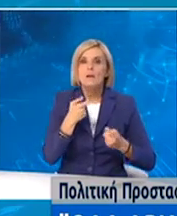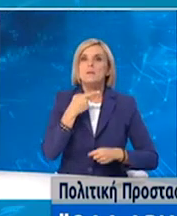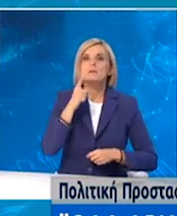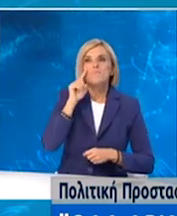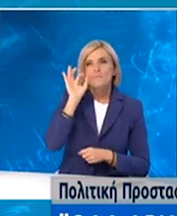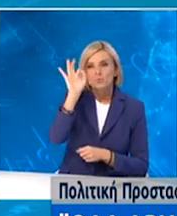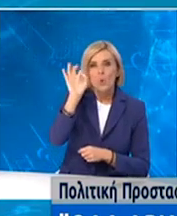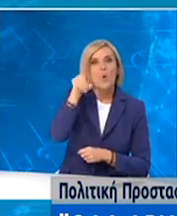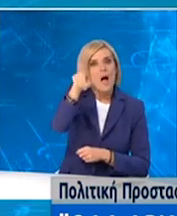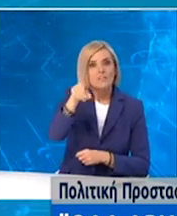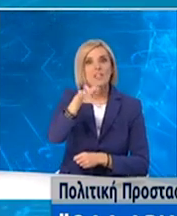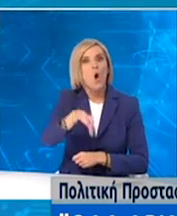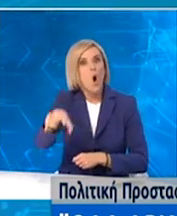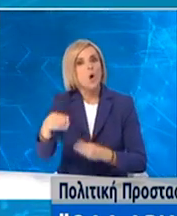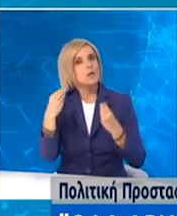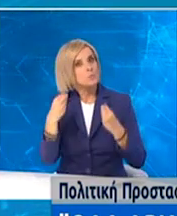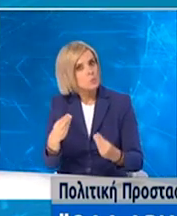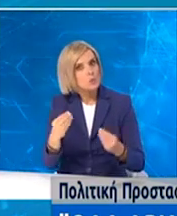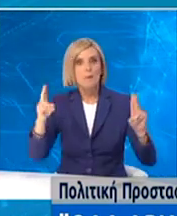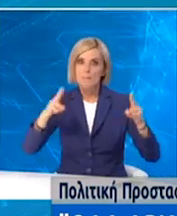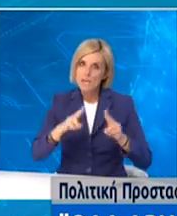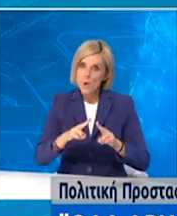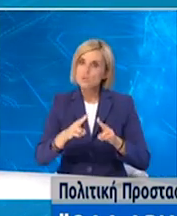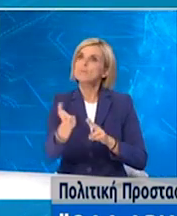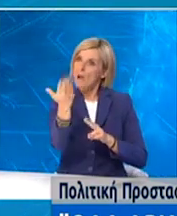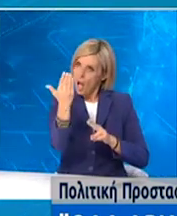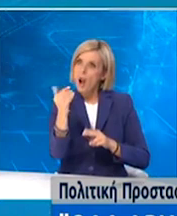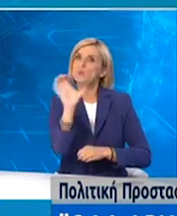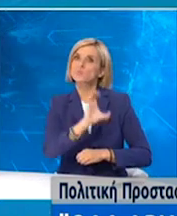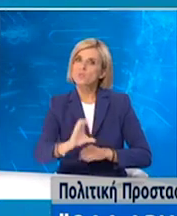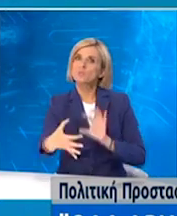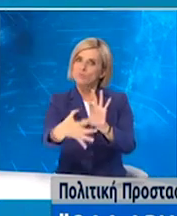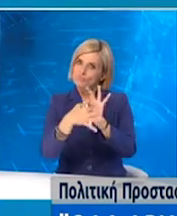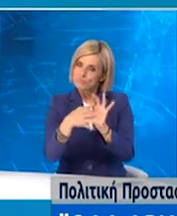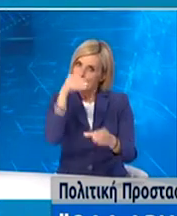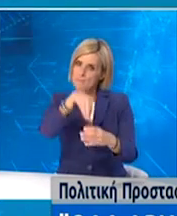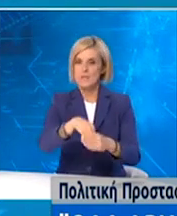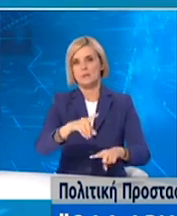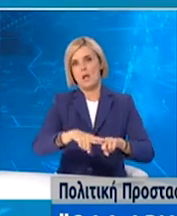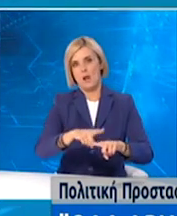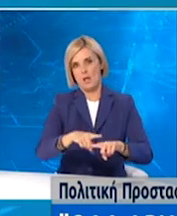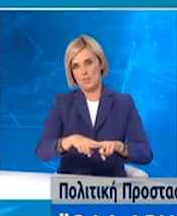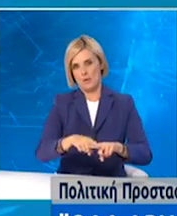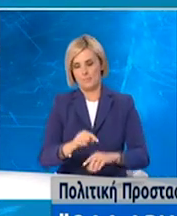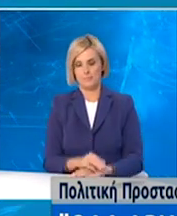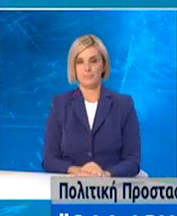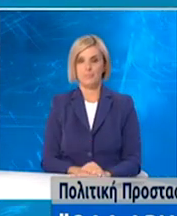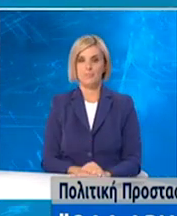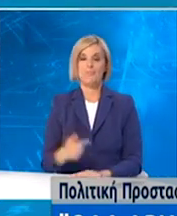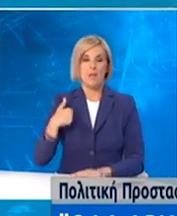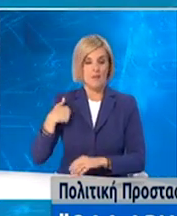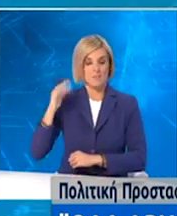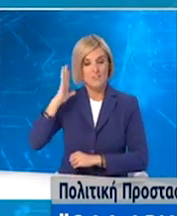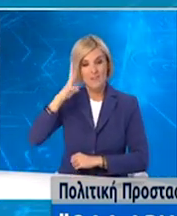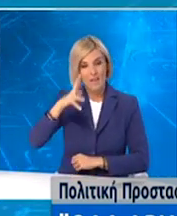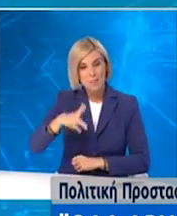τουριστική στόχευση ή άνοιγμα τουριστικό της χώρας μας. Θέλω να ξέρετε ότι κάθε μέρα η δουλειά που